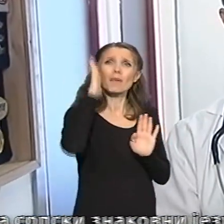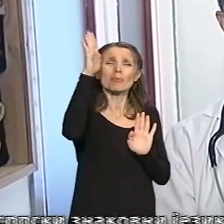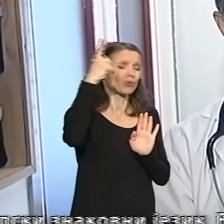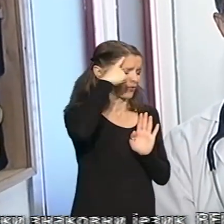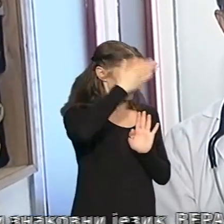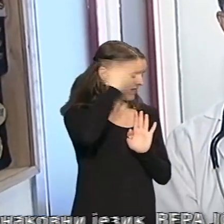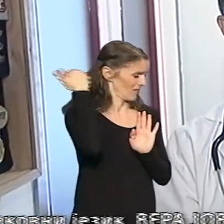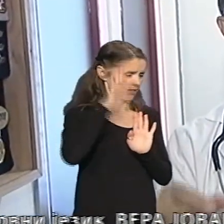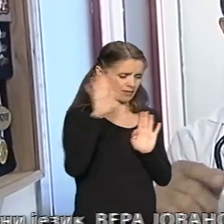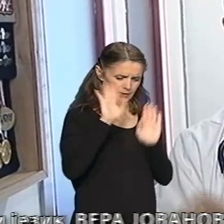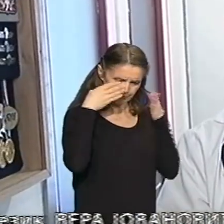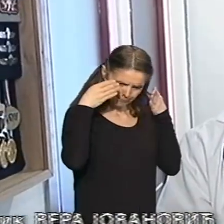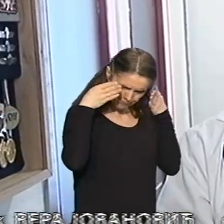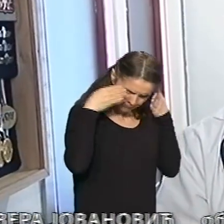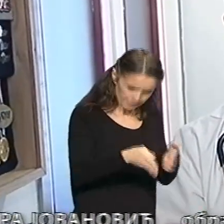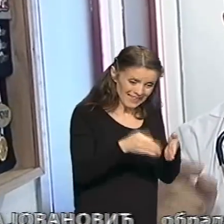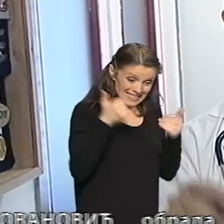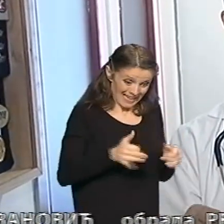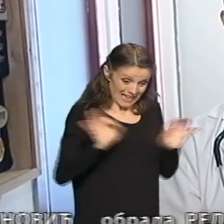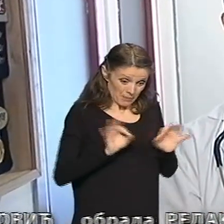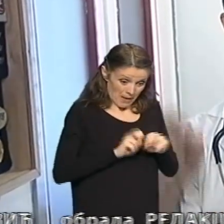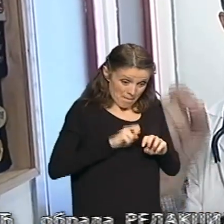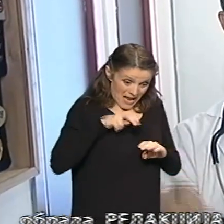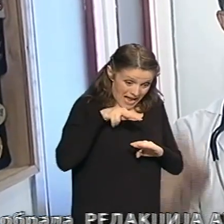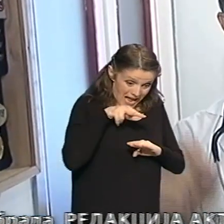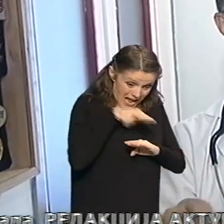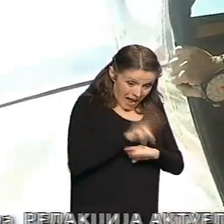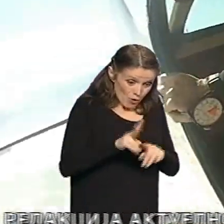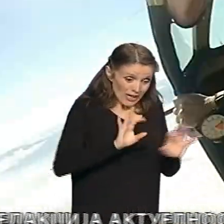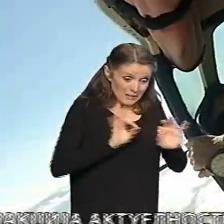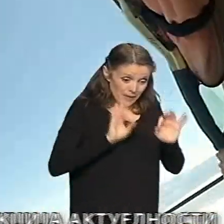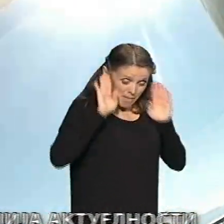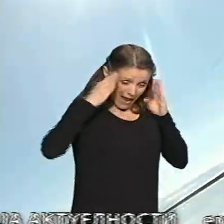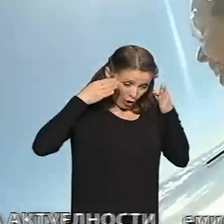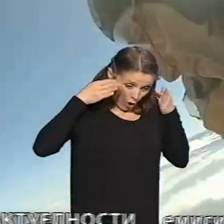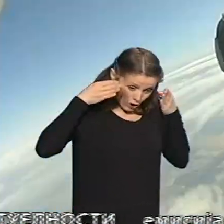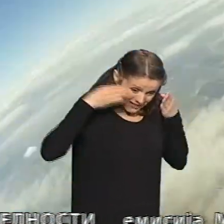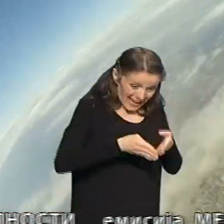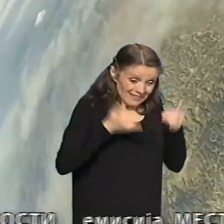skok i pitanje je da li si spreman i koncentrisan na taj jedan jedini.